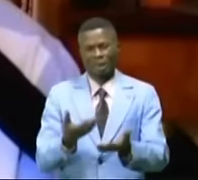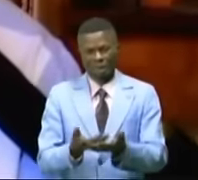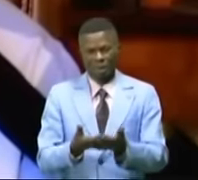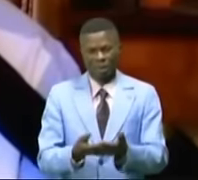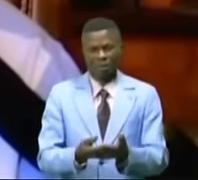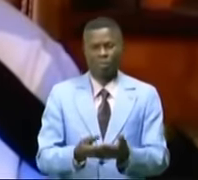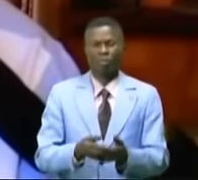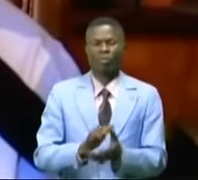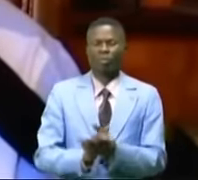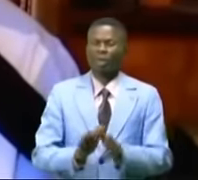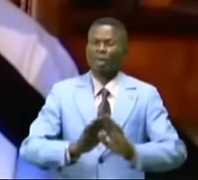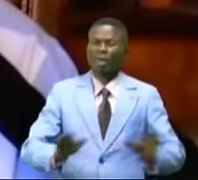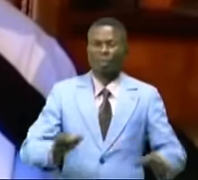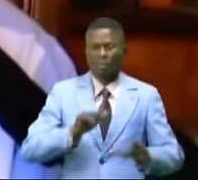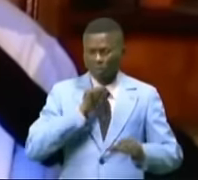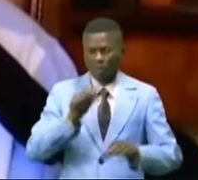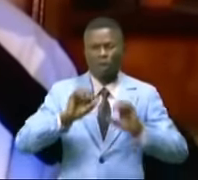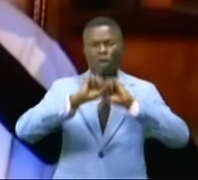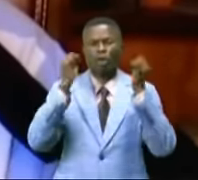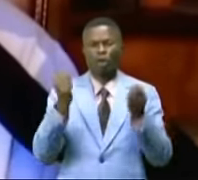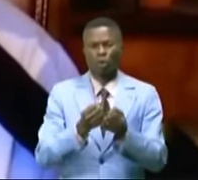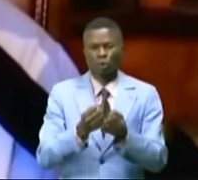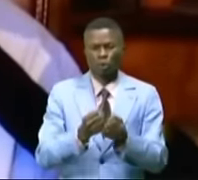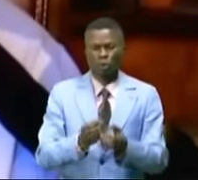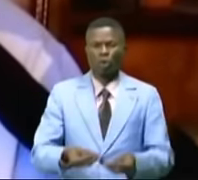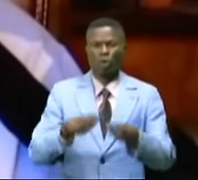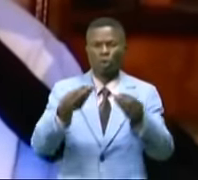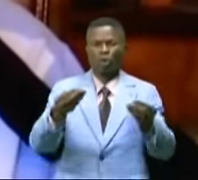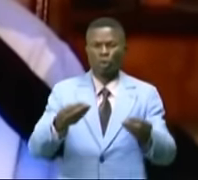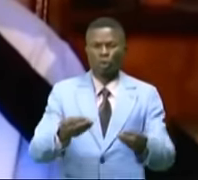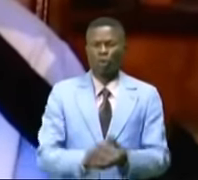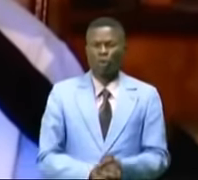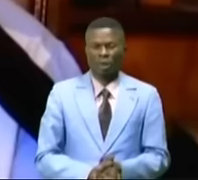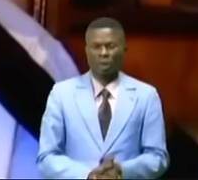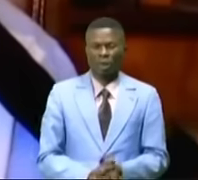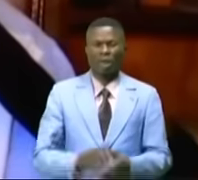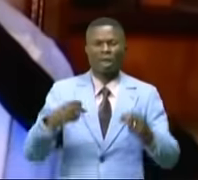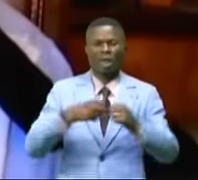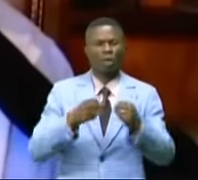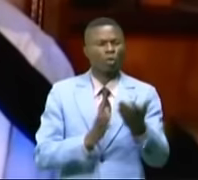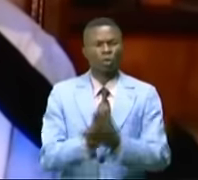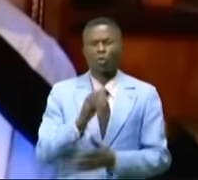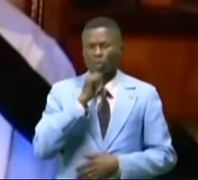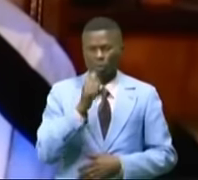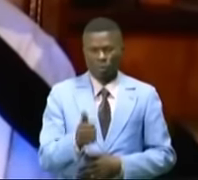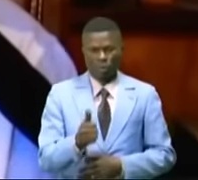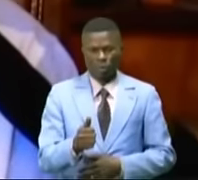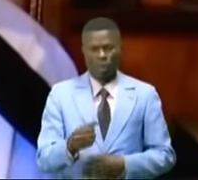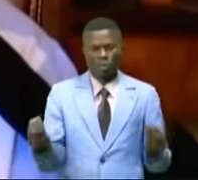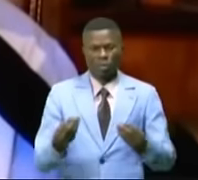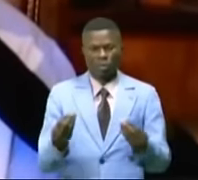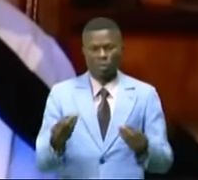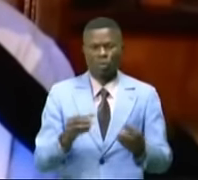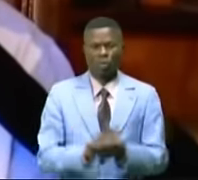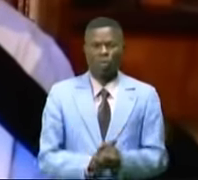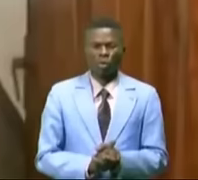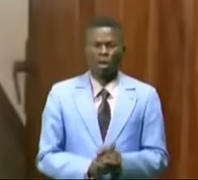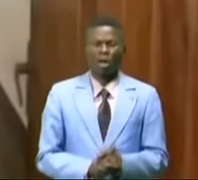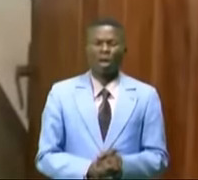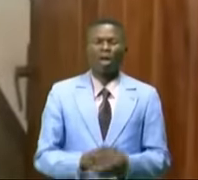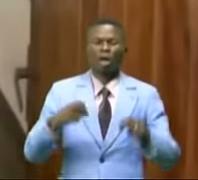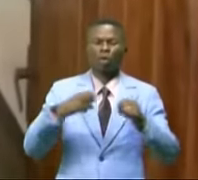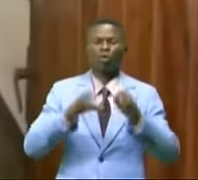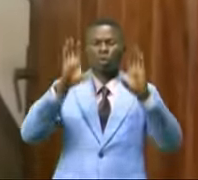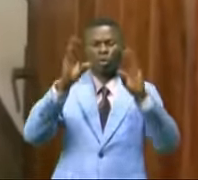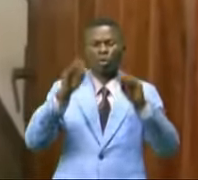N'est plus à mesure de donner les soins de qualité comme on l'aurait souhaité à cause de coupures du courant.